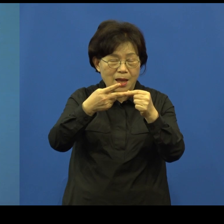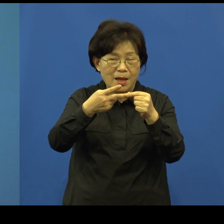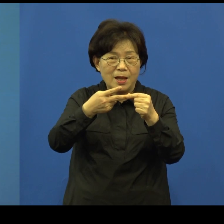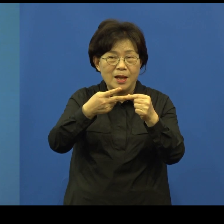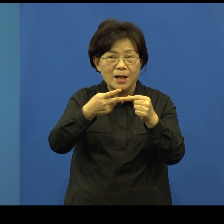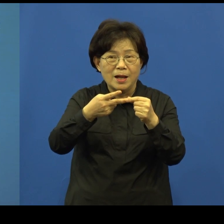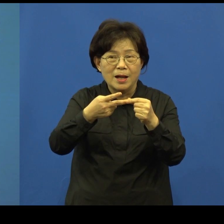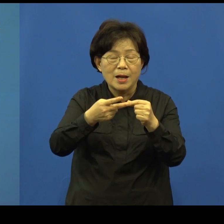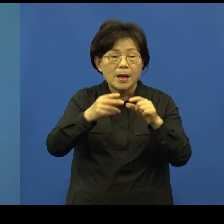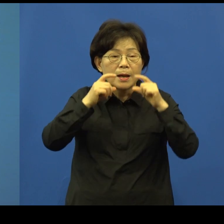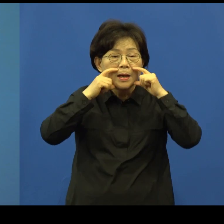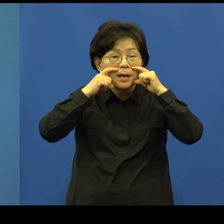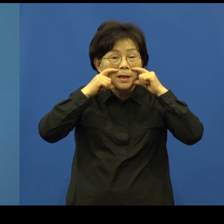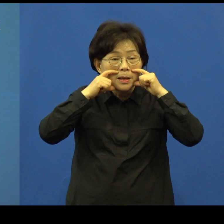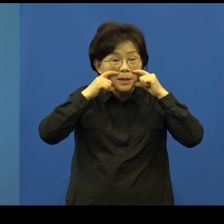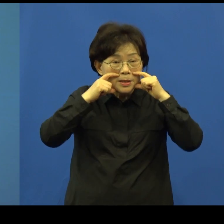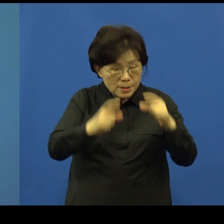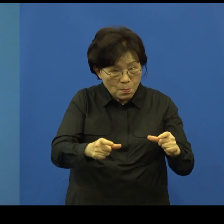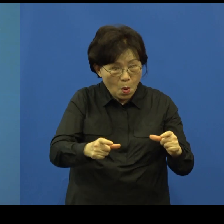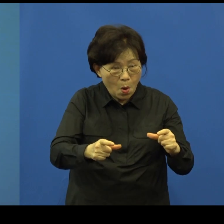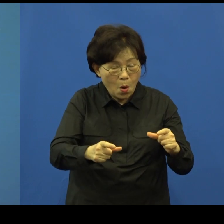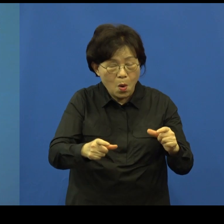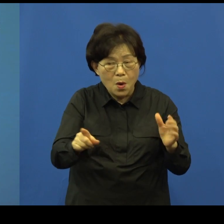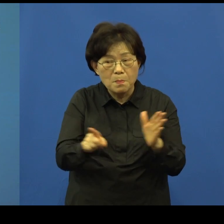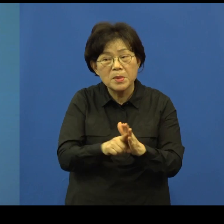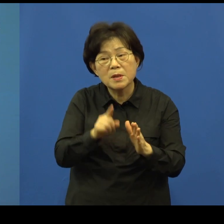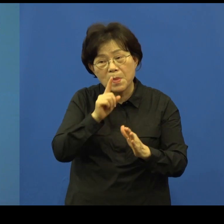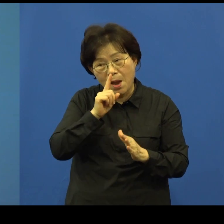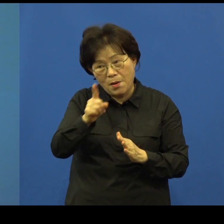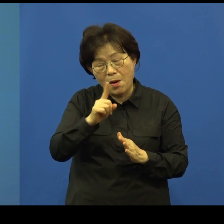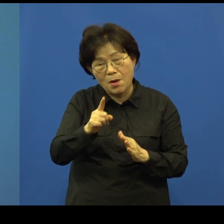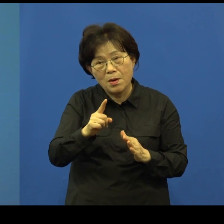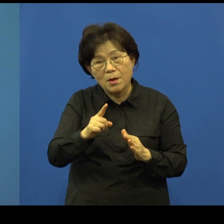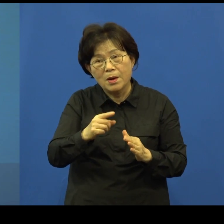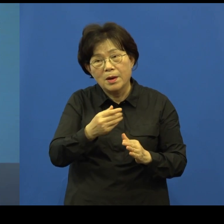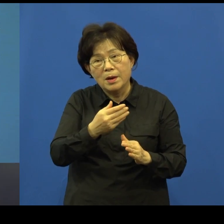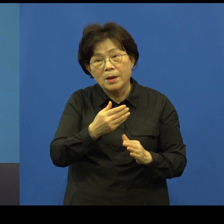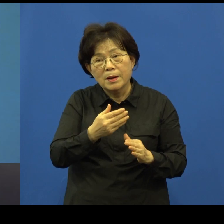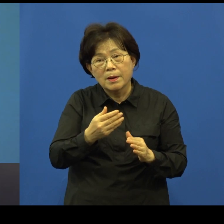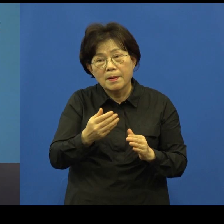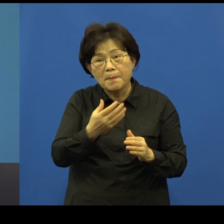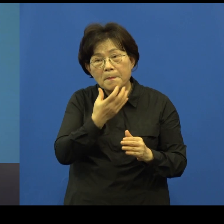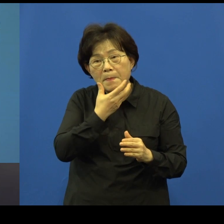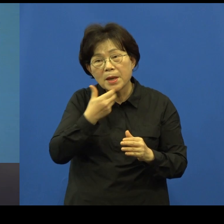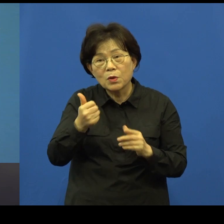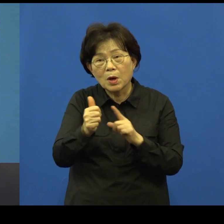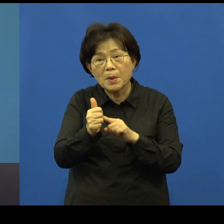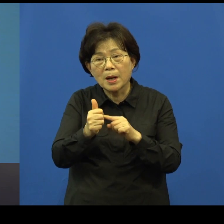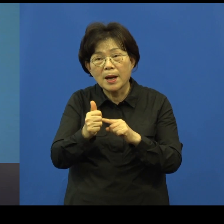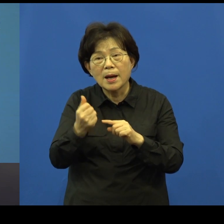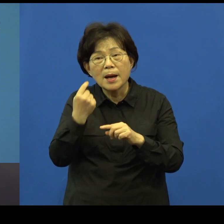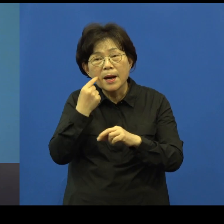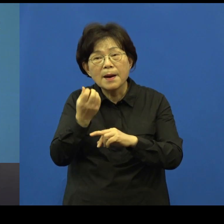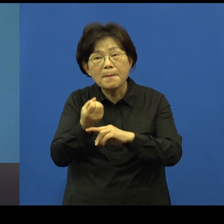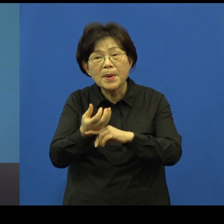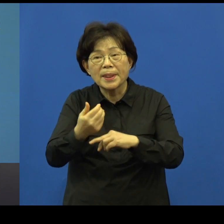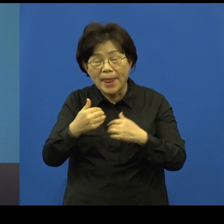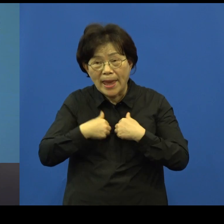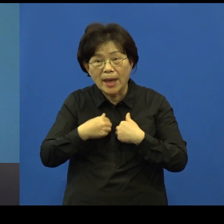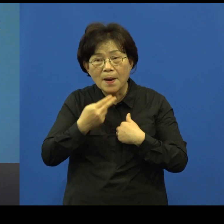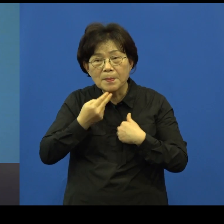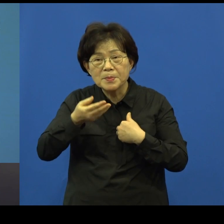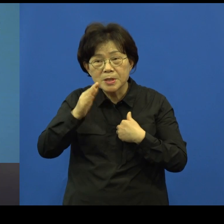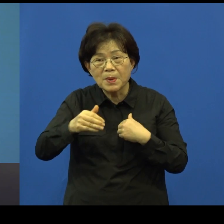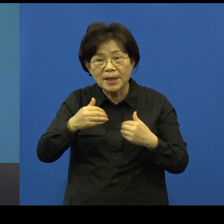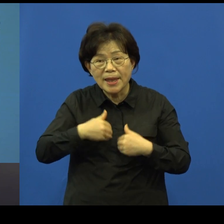것은 이 선포의 기능이에요. 믿음의 언어. 사도행전 3장 6절 베드로가 이르되 은과 금은 내게 없거니와